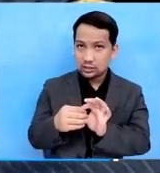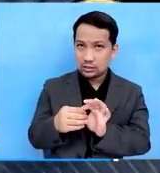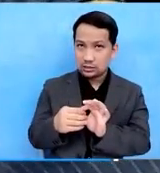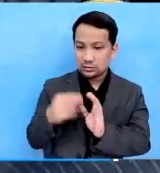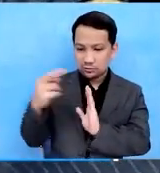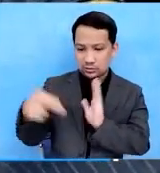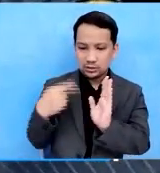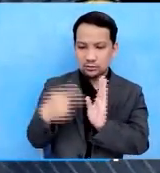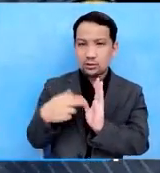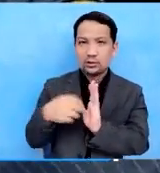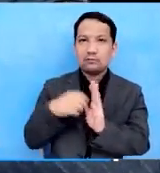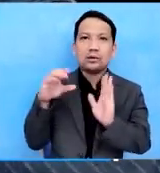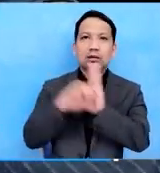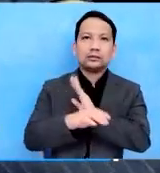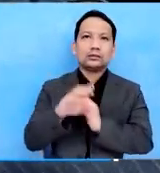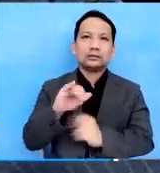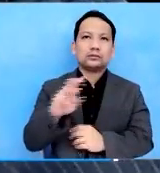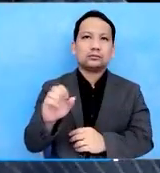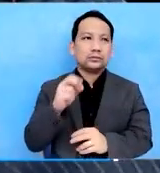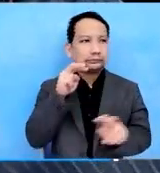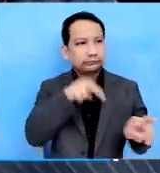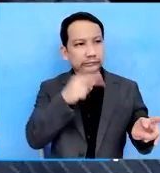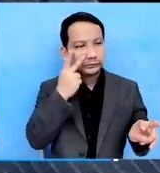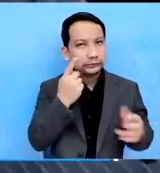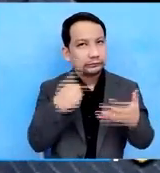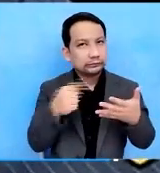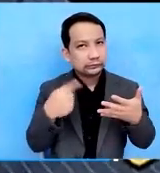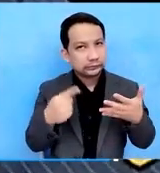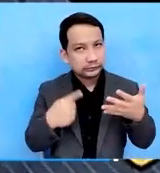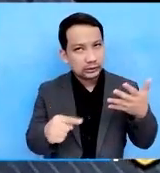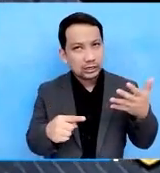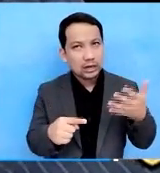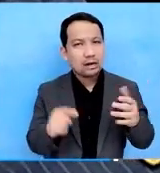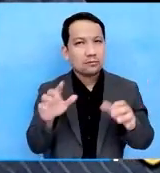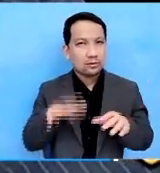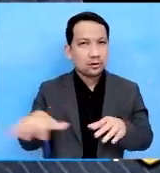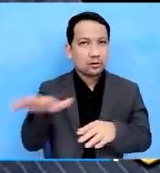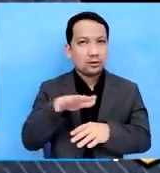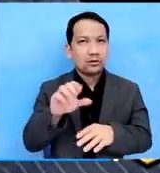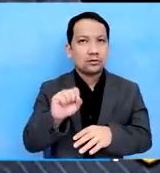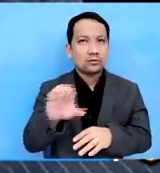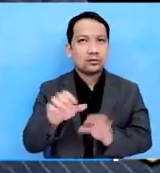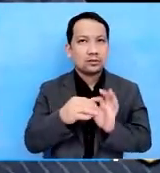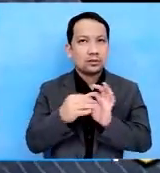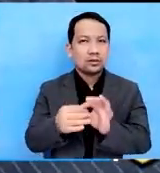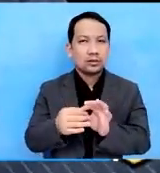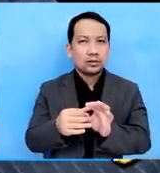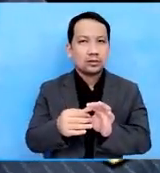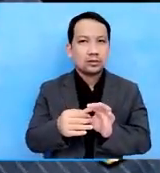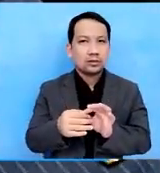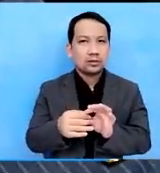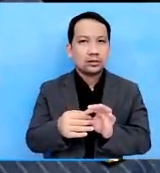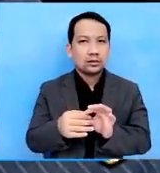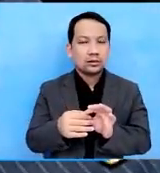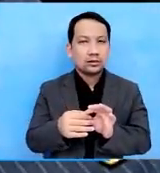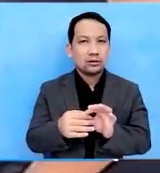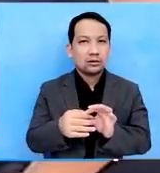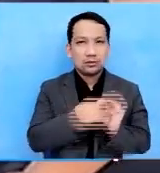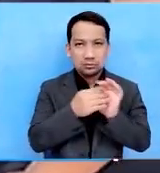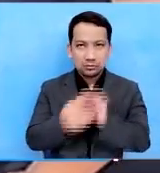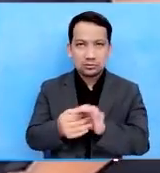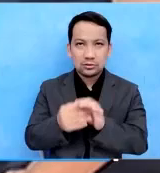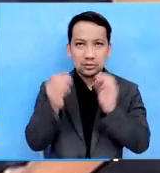criminal records niya ay tinitingnan pa natin. But most of these cases are yung involvement niya dun sa drug